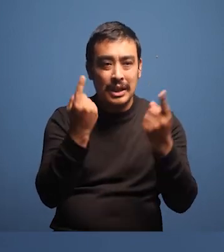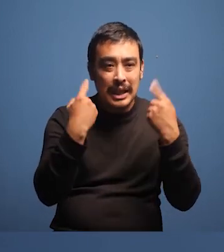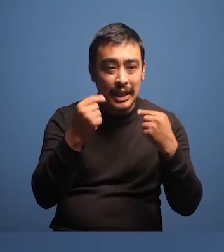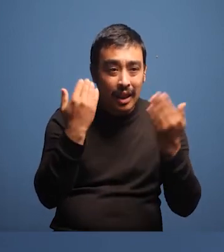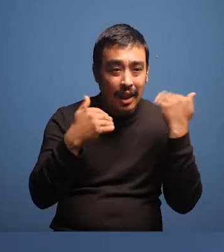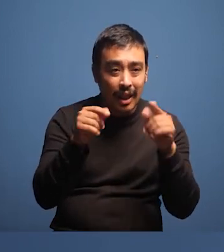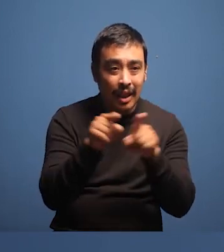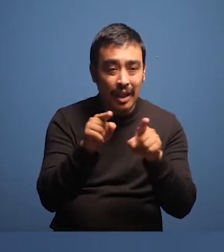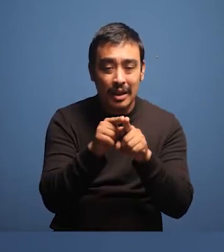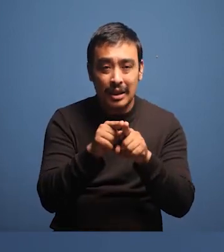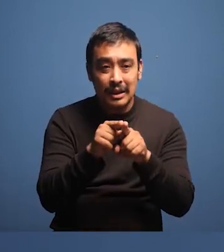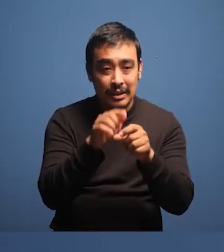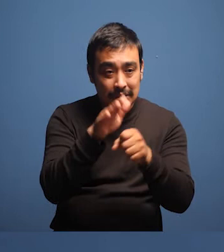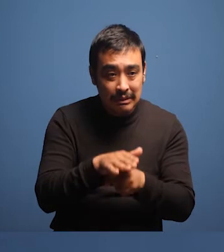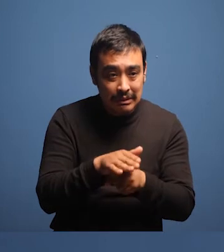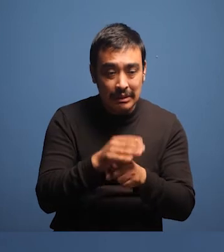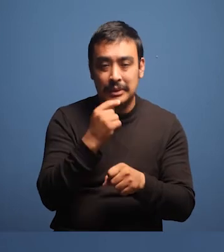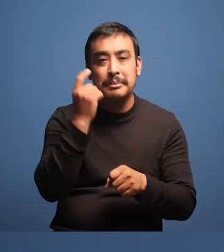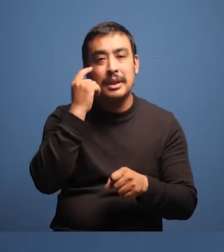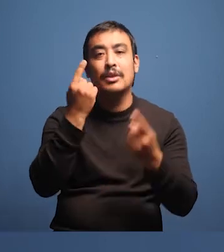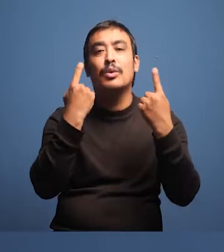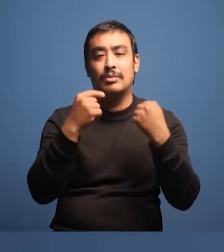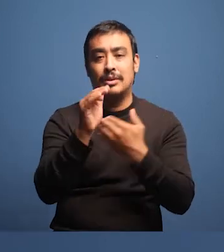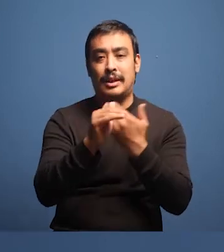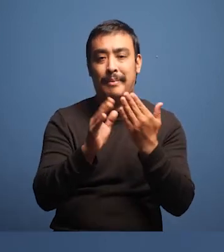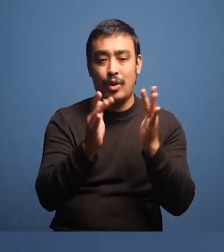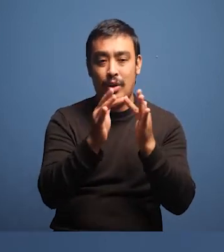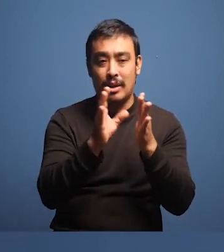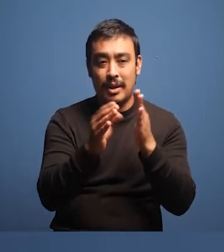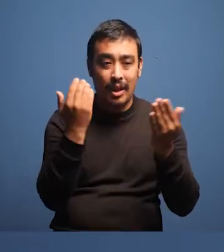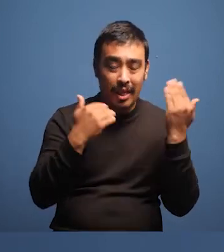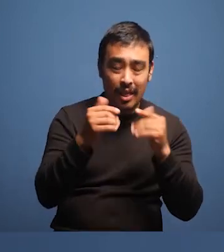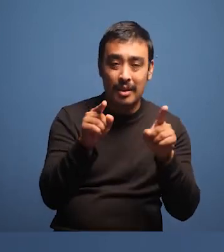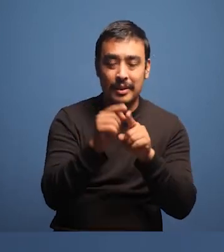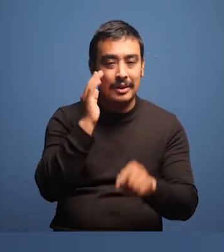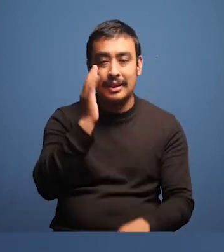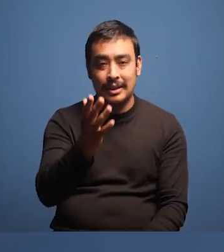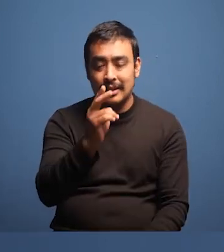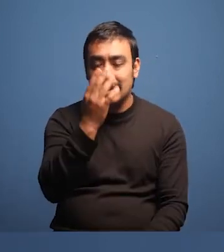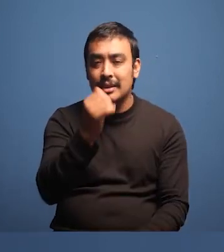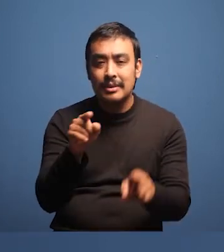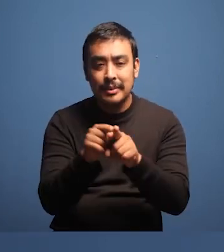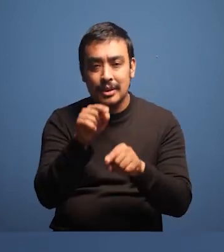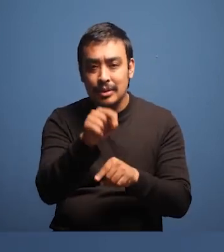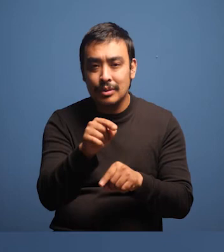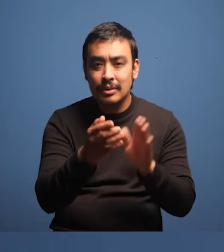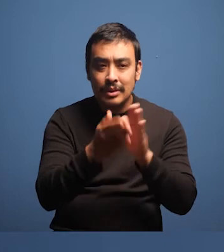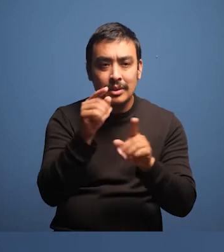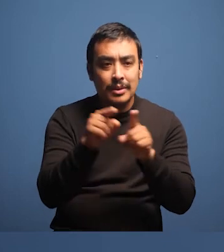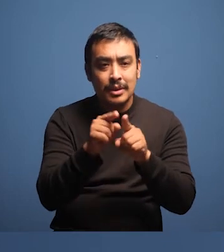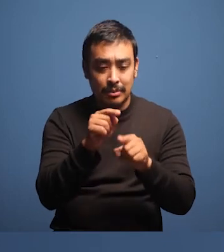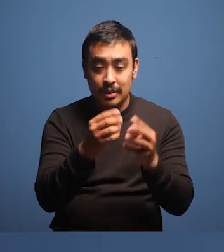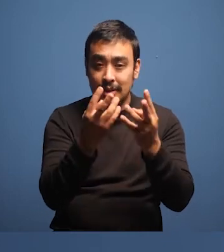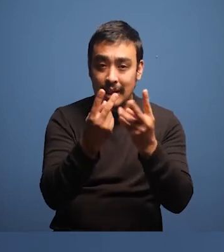बुझ्छ होइन, टर्चर भन्ने बित्तिकै फिजिकल टर्चर भनेर बुझ्छ, यो अनलाइनबाट पनि टर्चर हुन्छ त्यस्तो भन्ने कुरै थाहा छैन कि। त्यही भएर यो डाटा जति पनि मैले डाटा